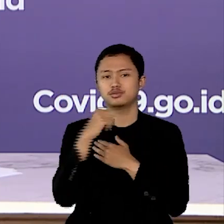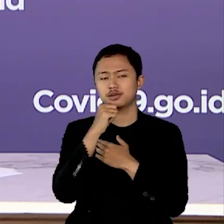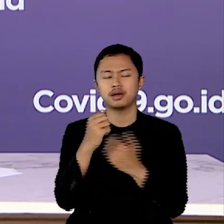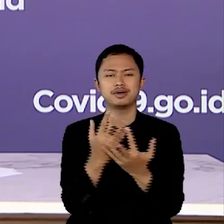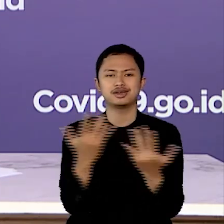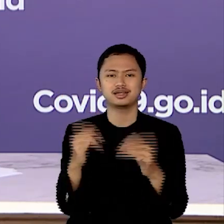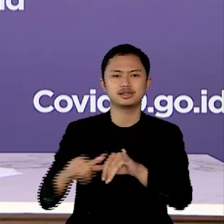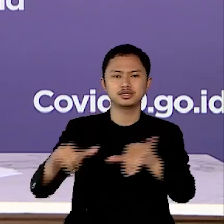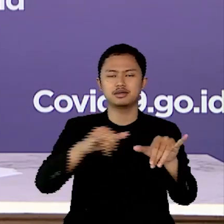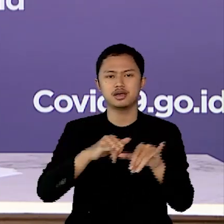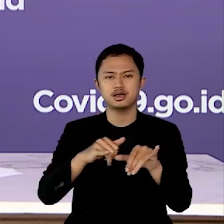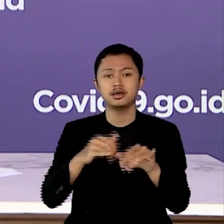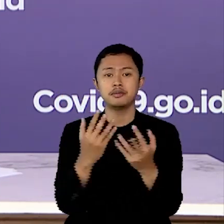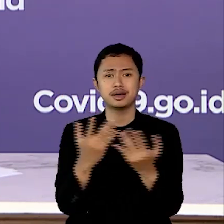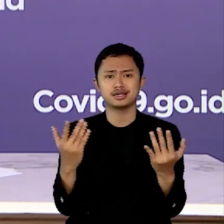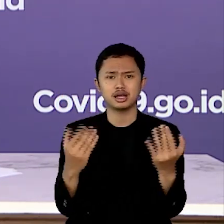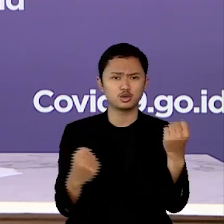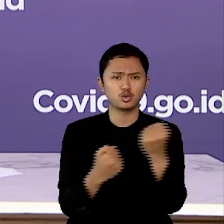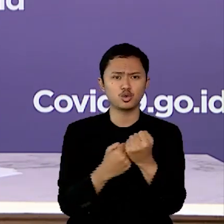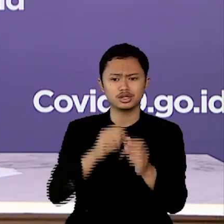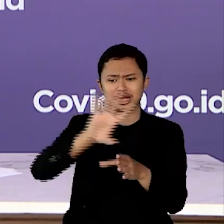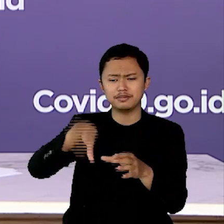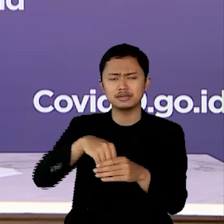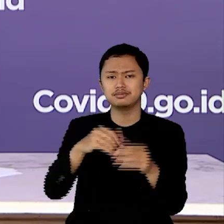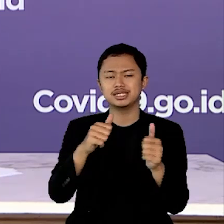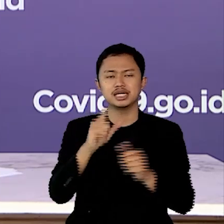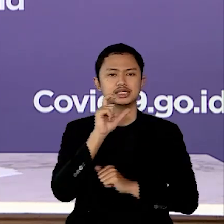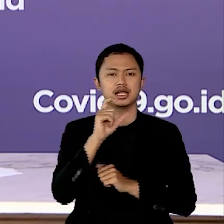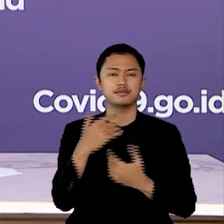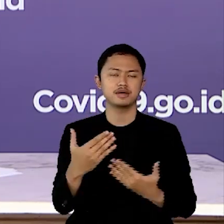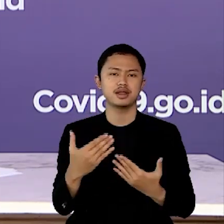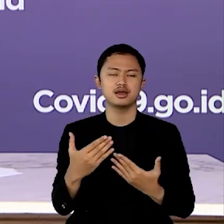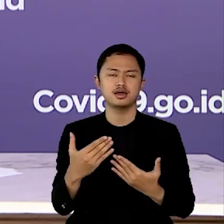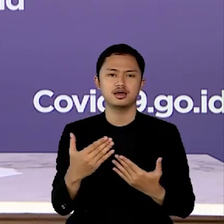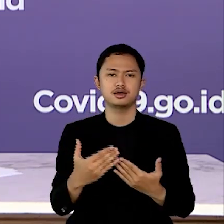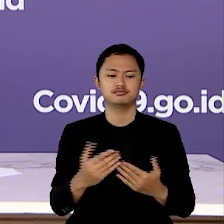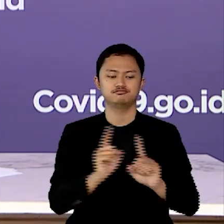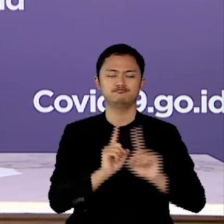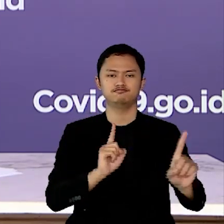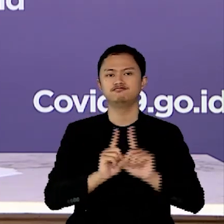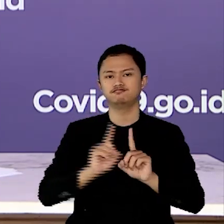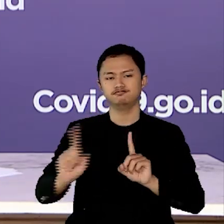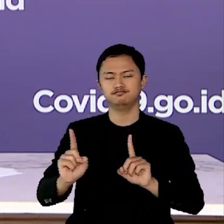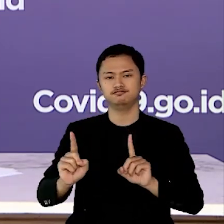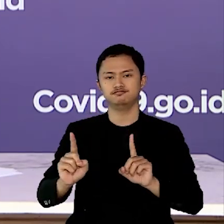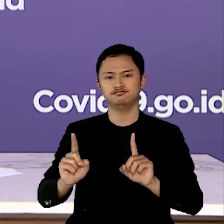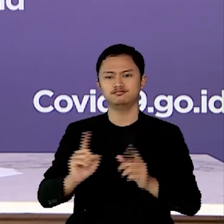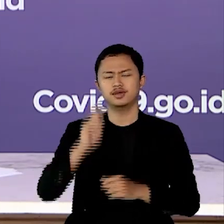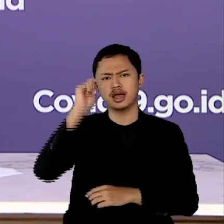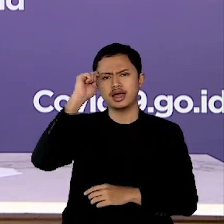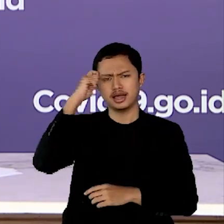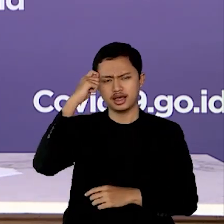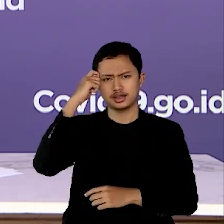masyarakat dapat berkontribusi dalam penanganan pandemi ini dengan tetap menjaga jarak dan terus